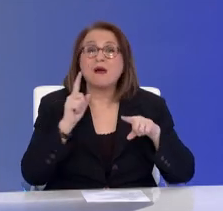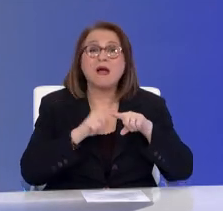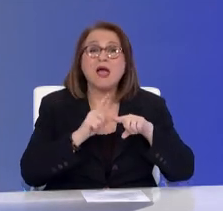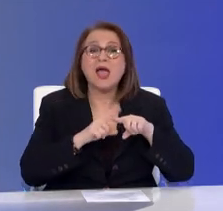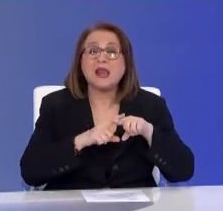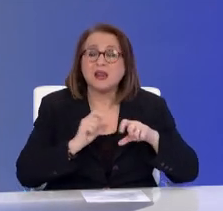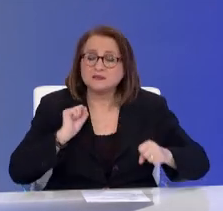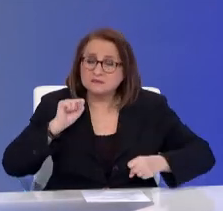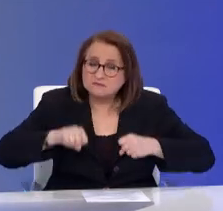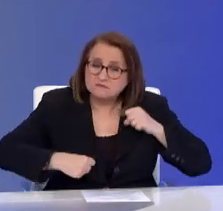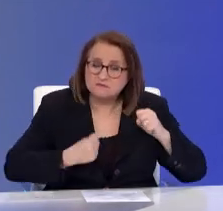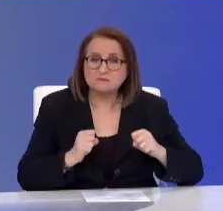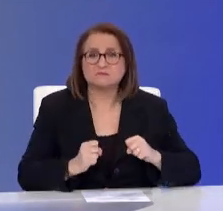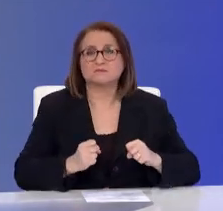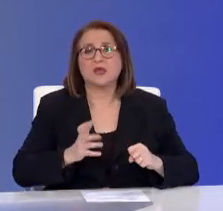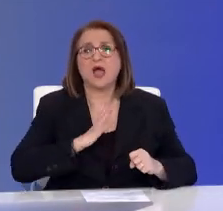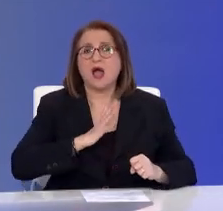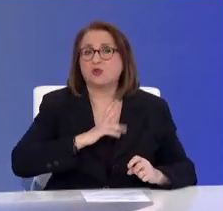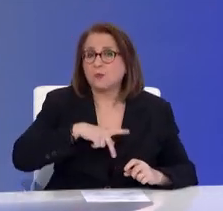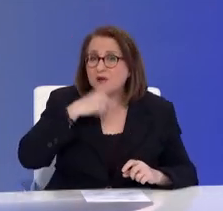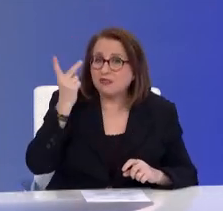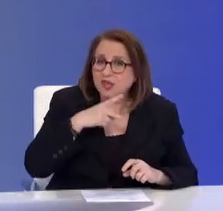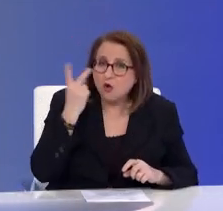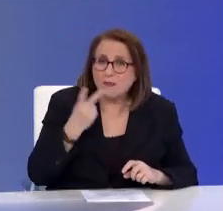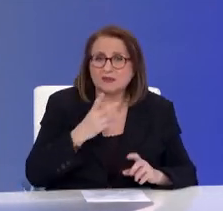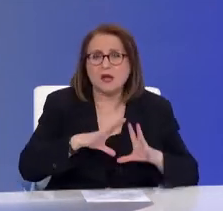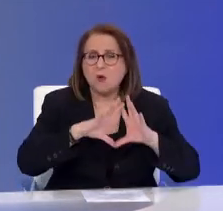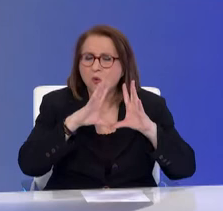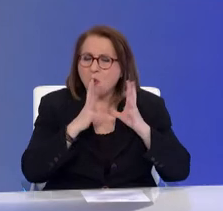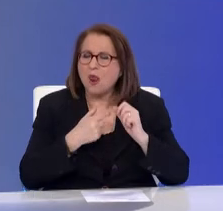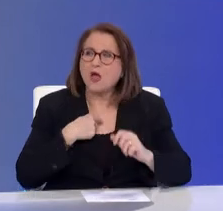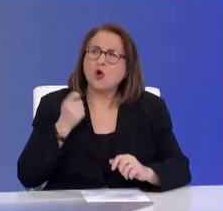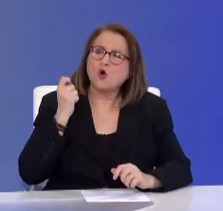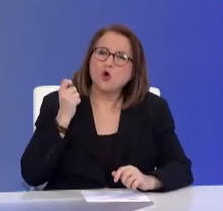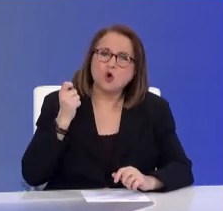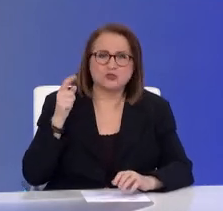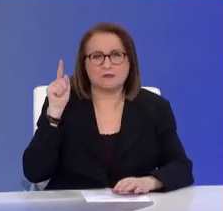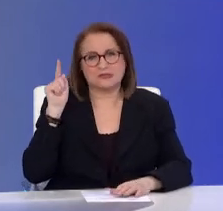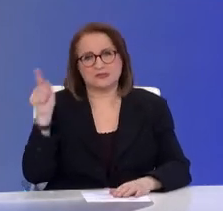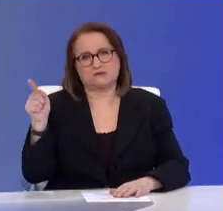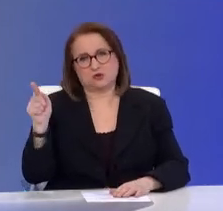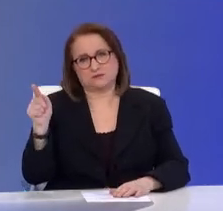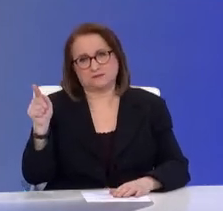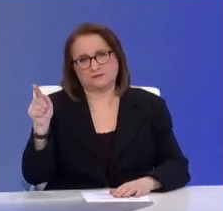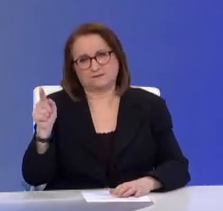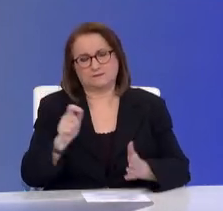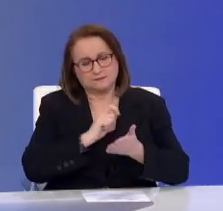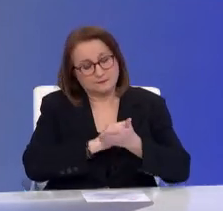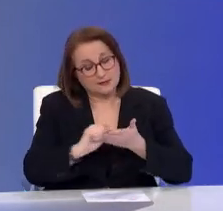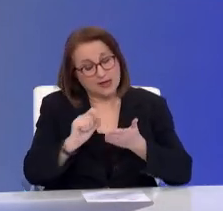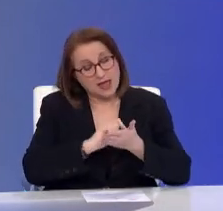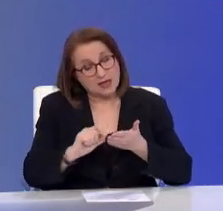Ήταν αυτός ο οποίος ξανάφερε στο μυαλό όλων τις αξίες